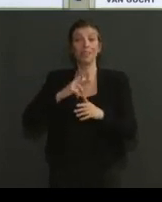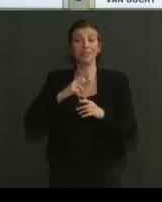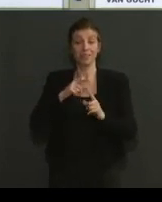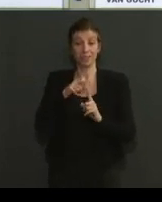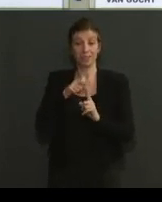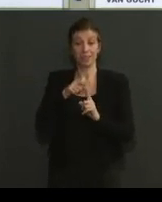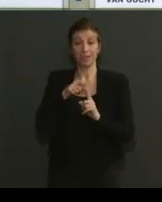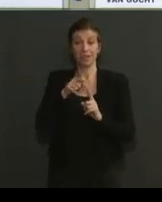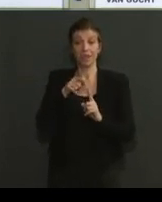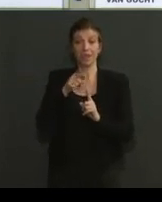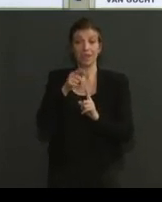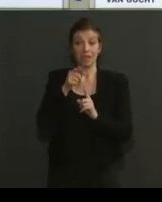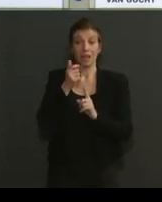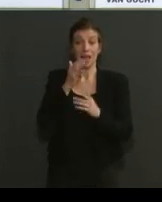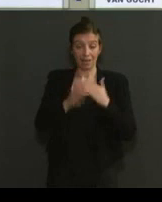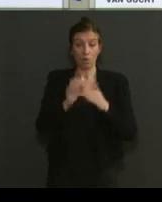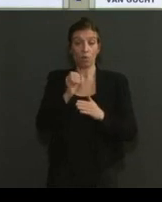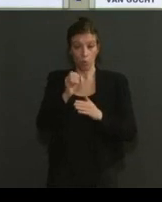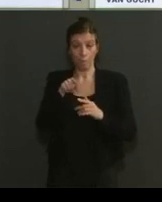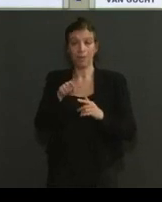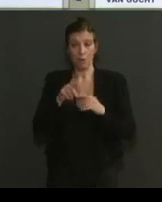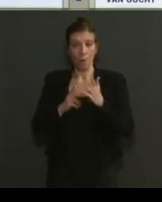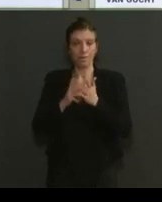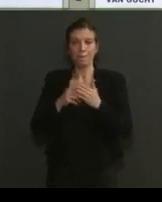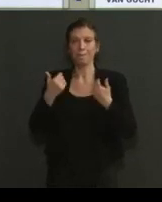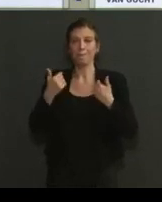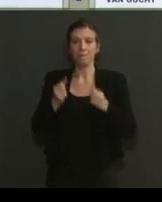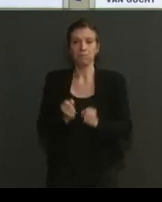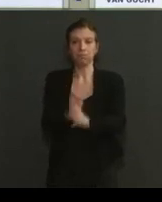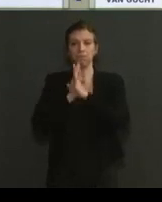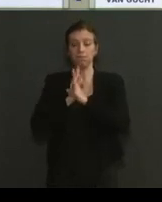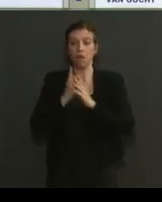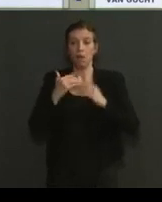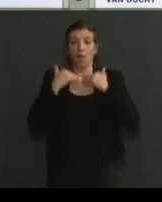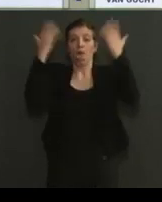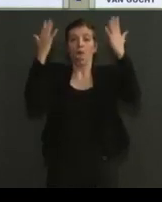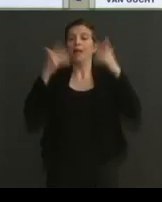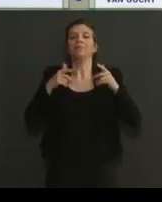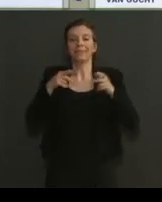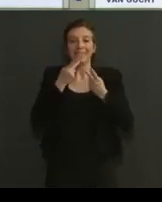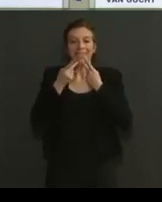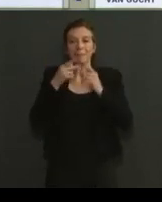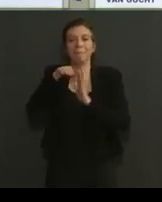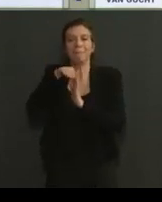dat afvalwateranalyses complementair kunnen zijn aan de PCR-tests bij mensen.